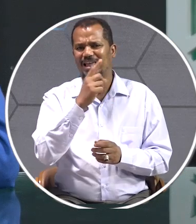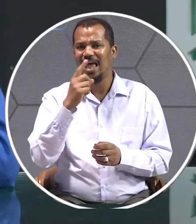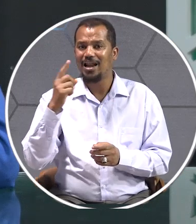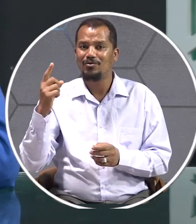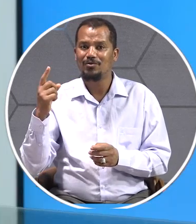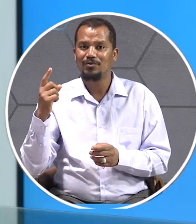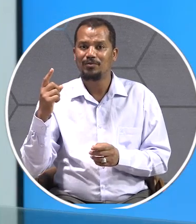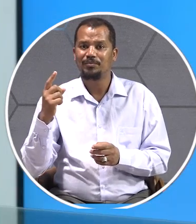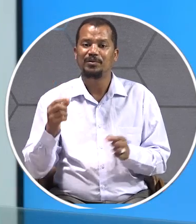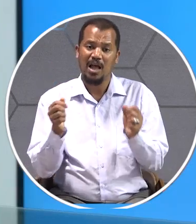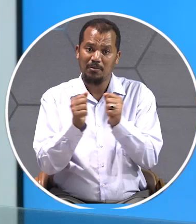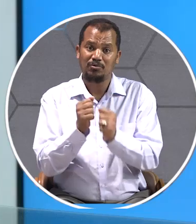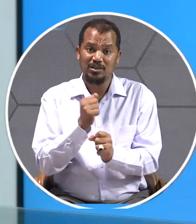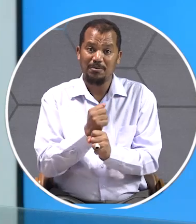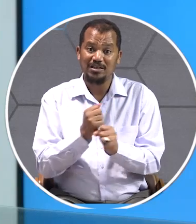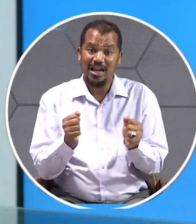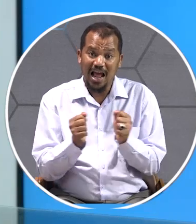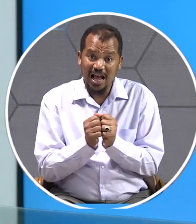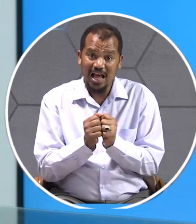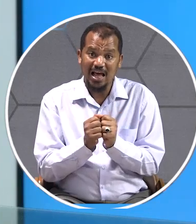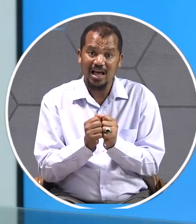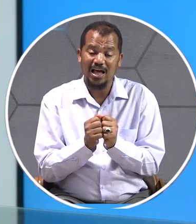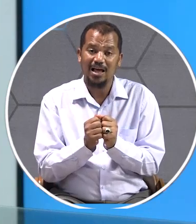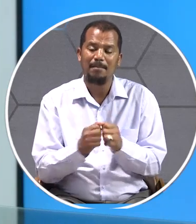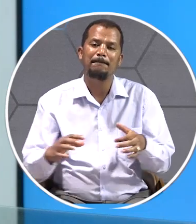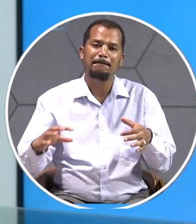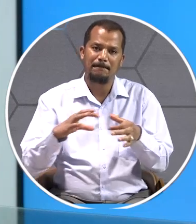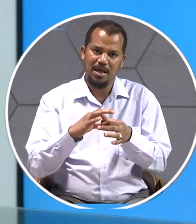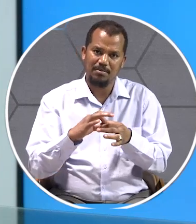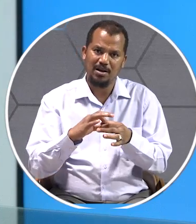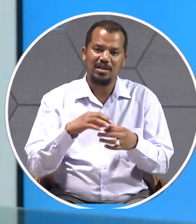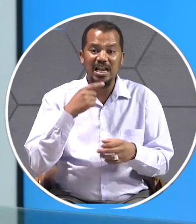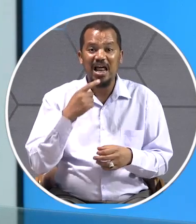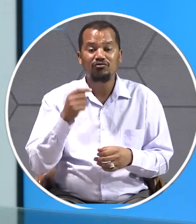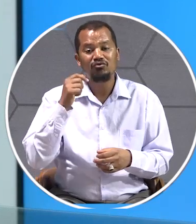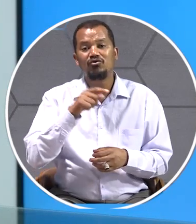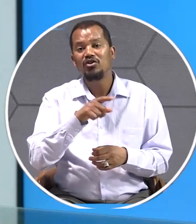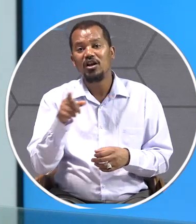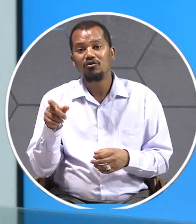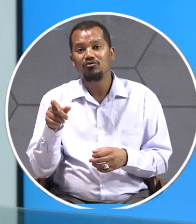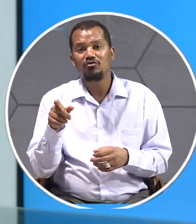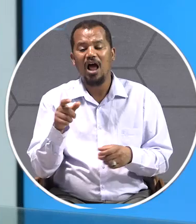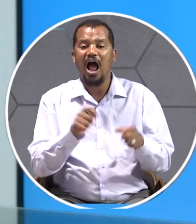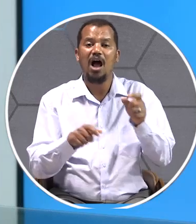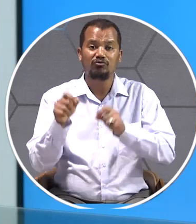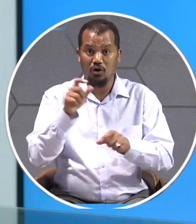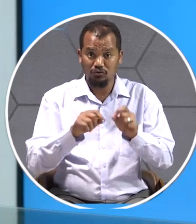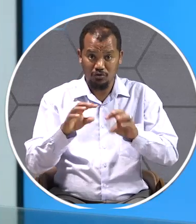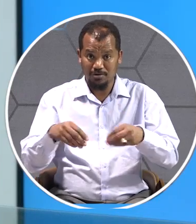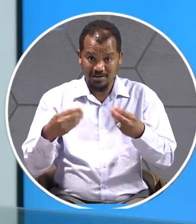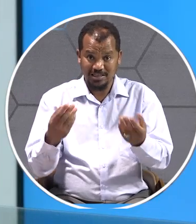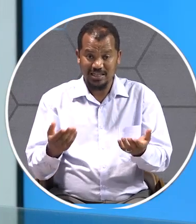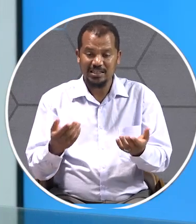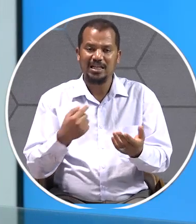ከእያንዳንዱ አብሮኝ ከሚሰራ ጋር በህብረት እንዳልሽው የእነሱንም ኮንትሪቢሽን ክሬዲት